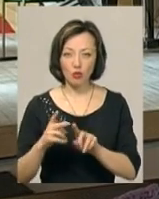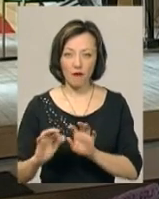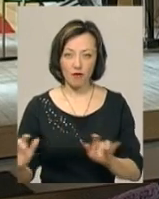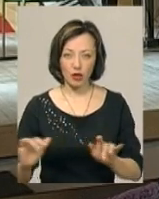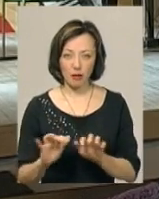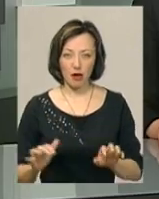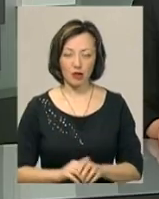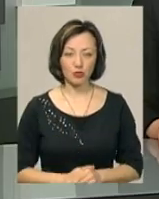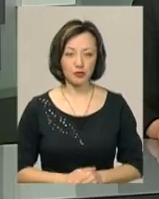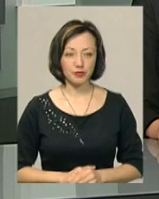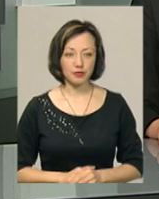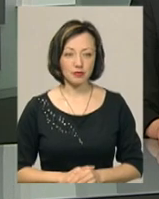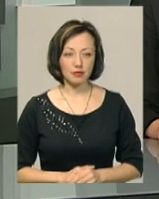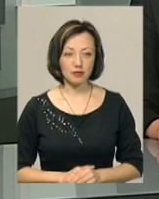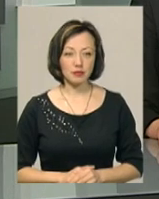фортепіано.